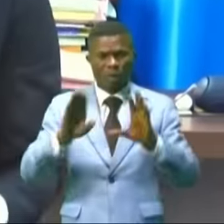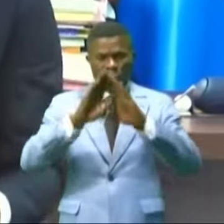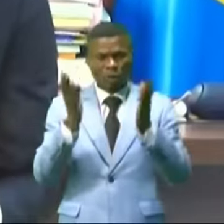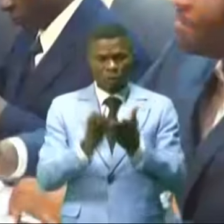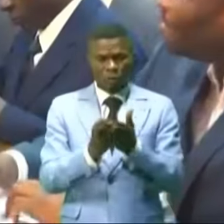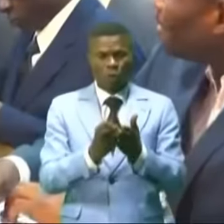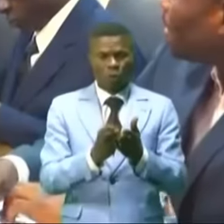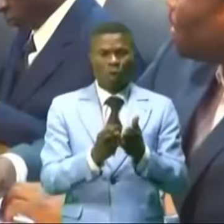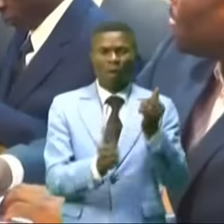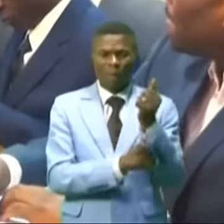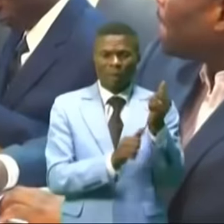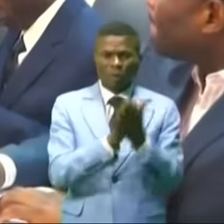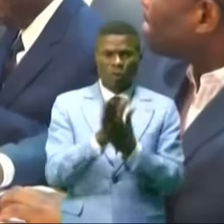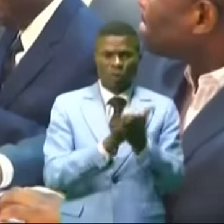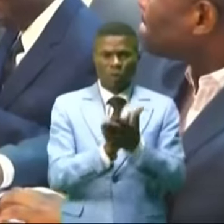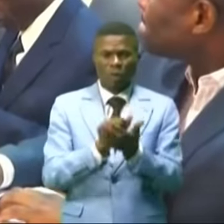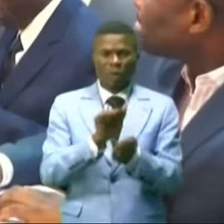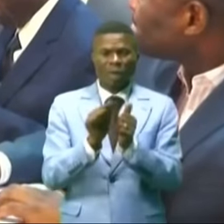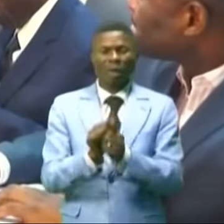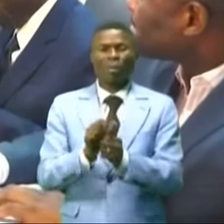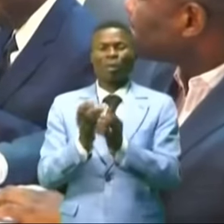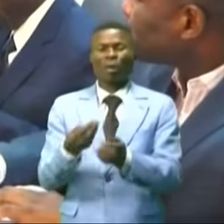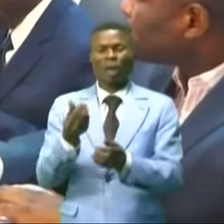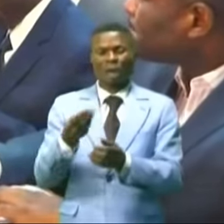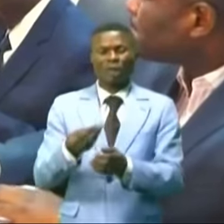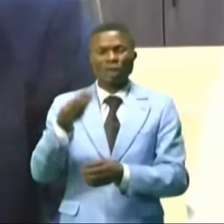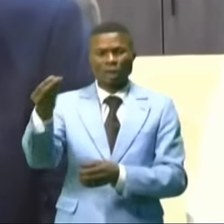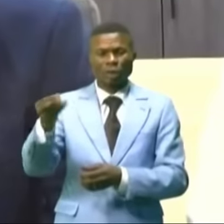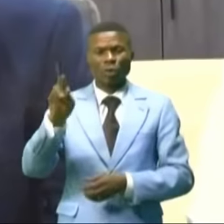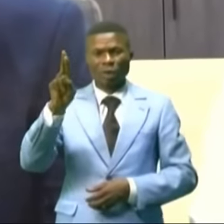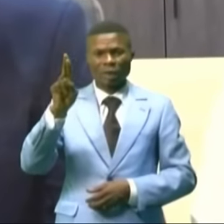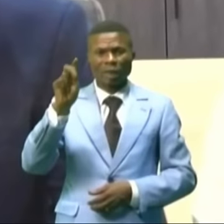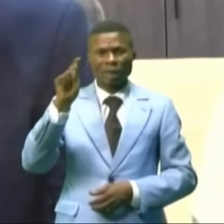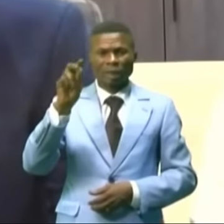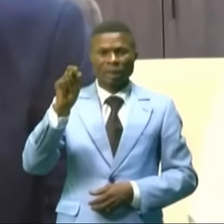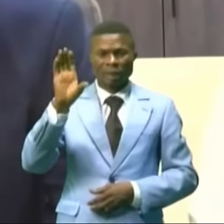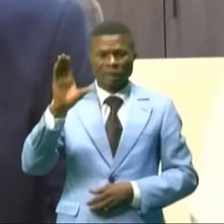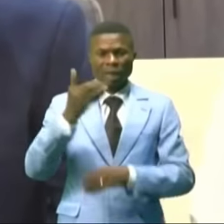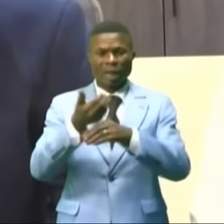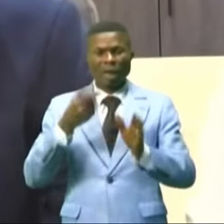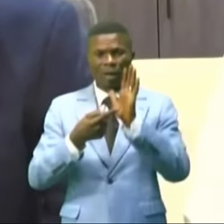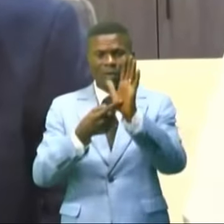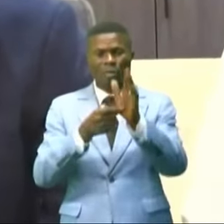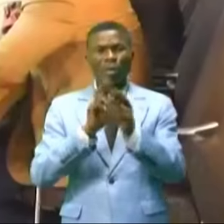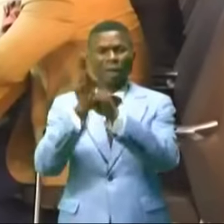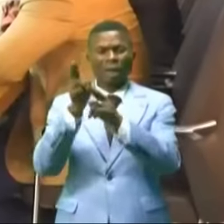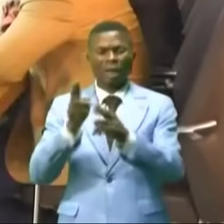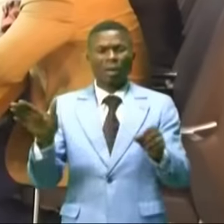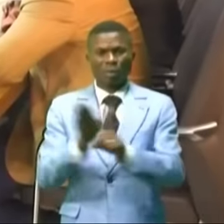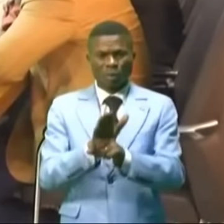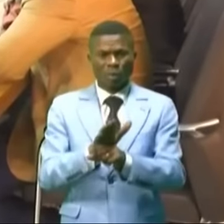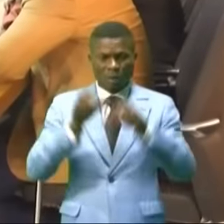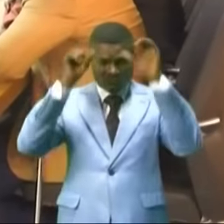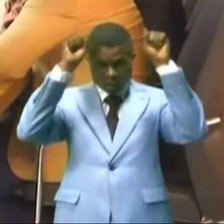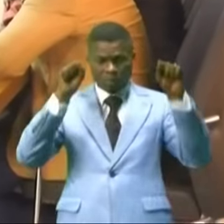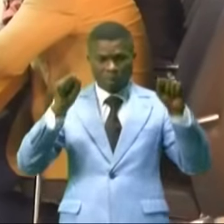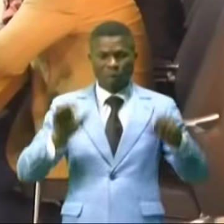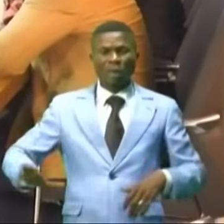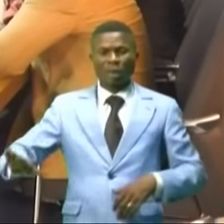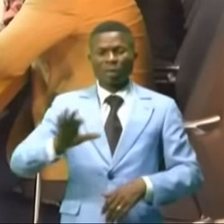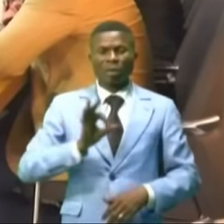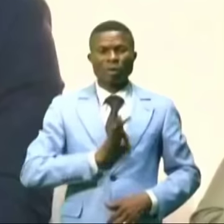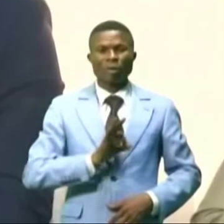parties concernées sur la redevance en rapport avec la RTNC avant de présenter un rapport complet au président Félix